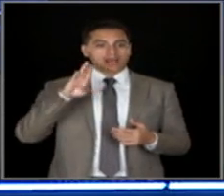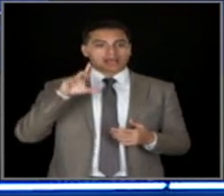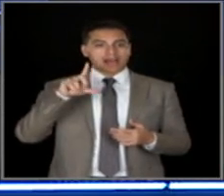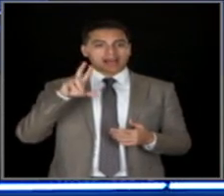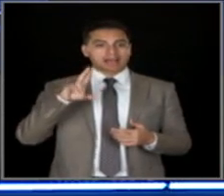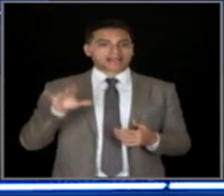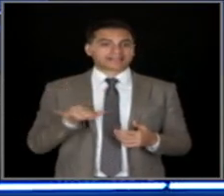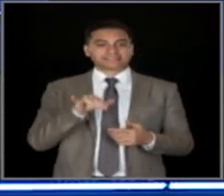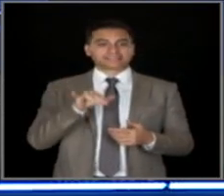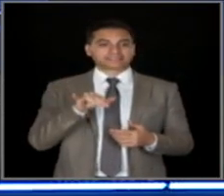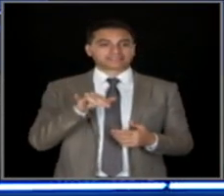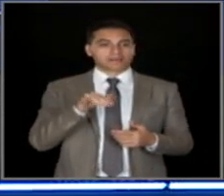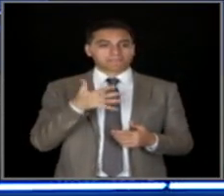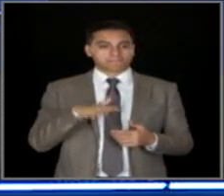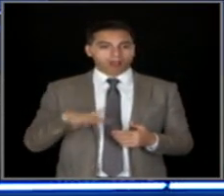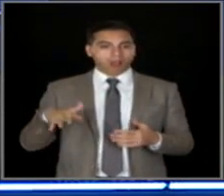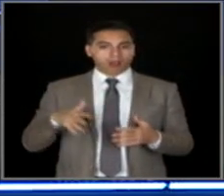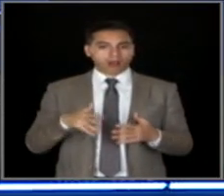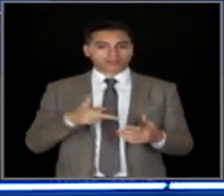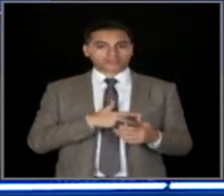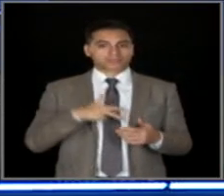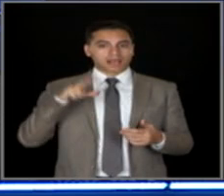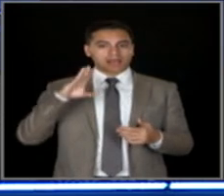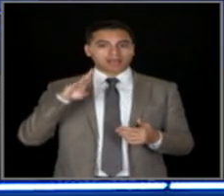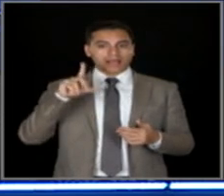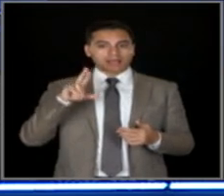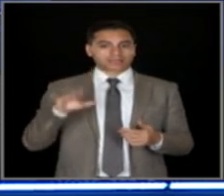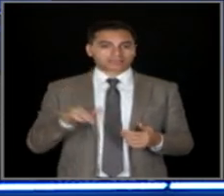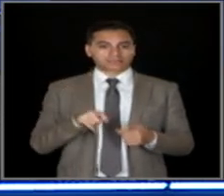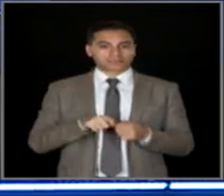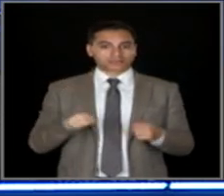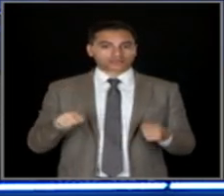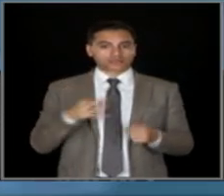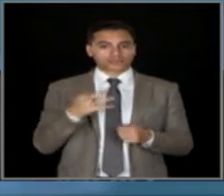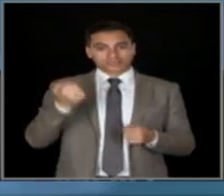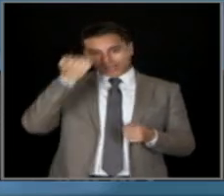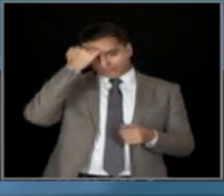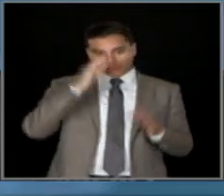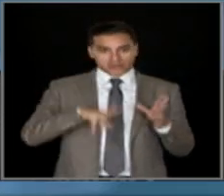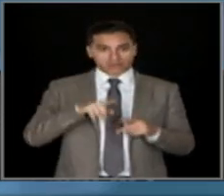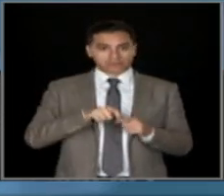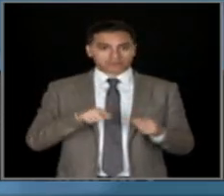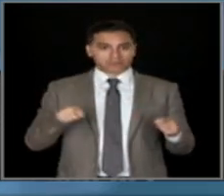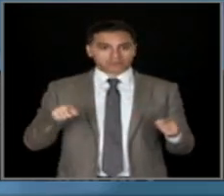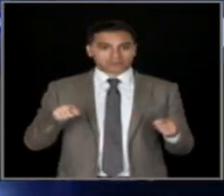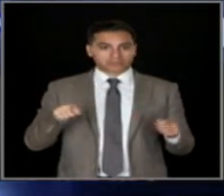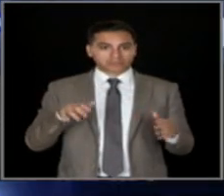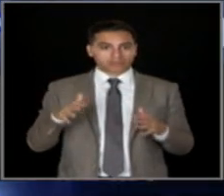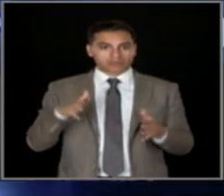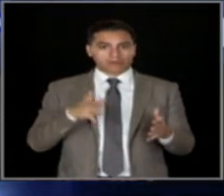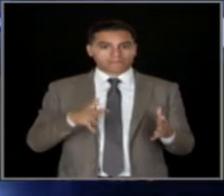إيه؟ البحر الكلتي مساحته 300 ألف كيلومتر مربع. أطلسي؟